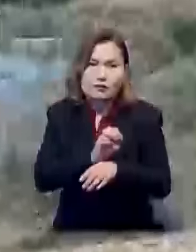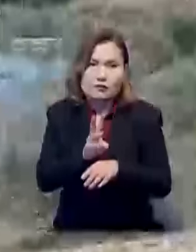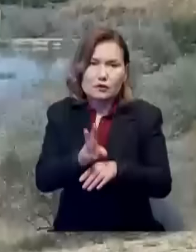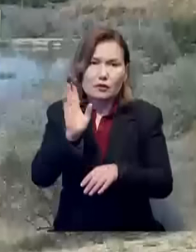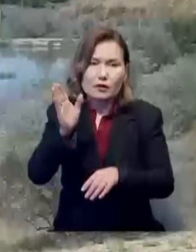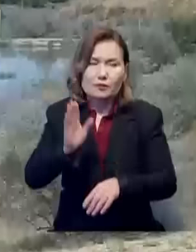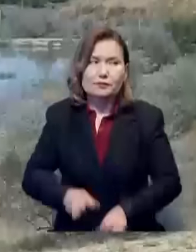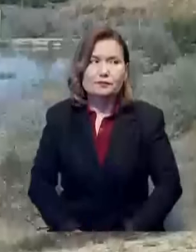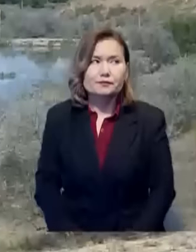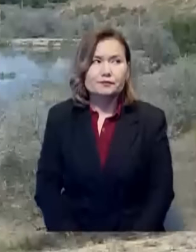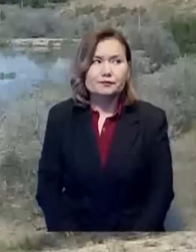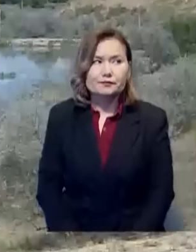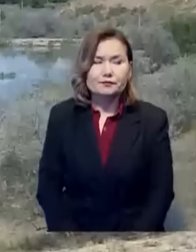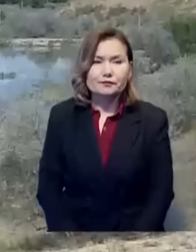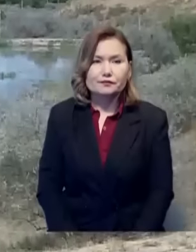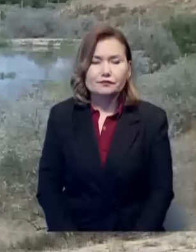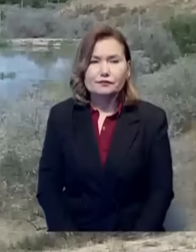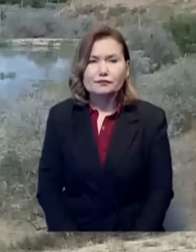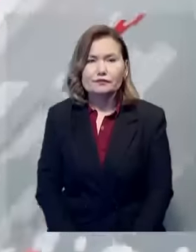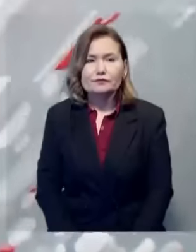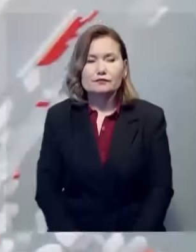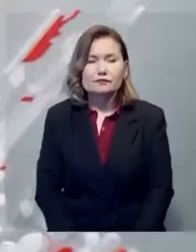24 кезде Түркістан облысы.